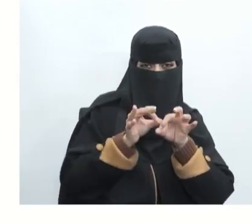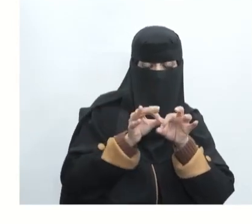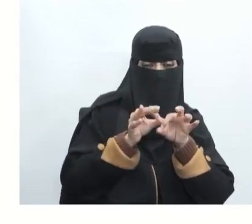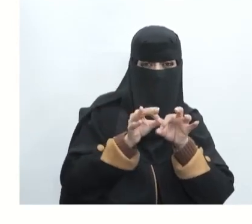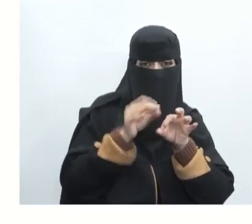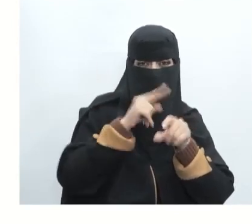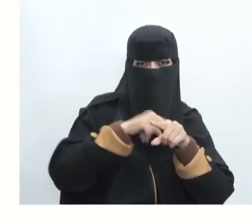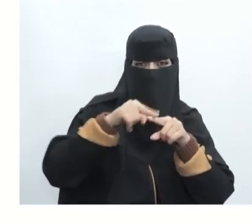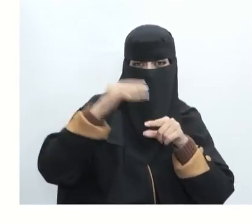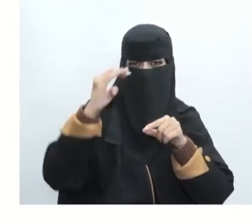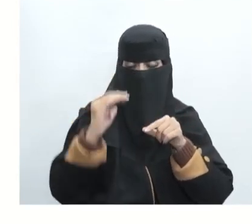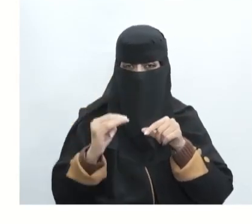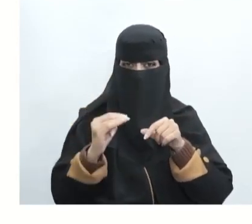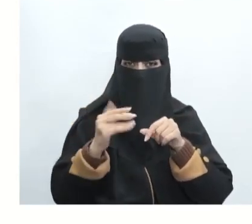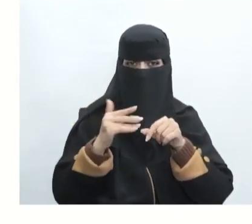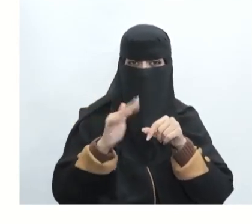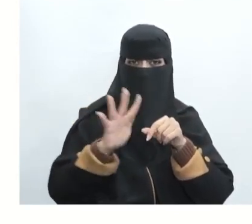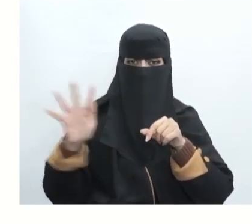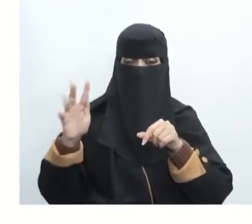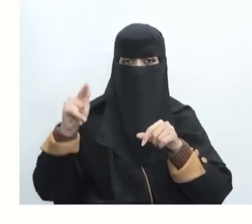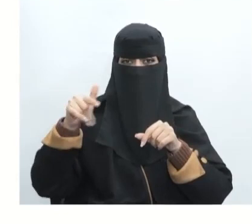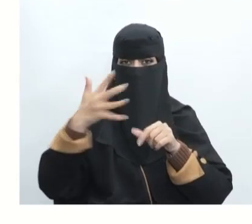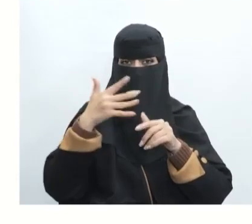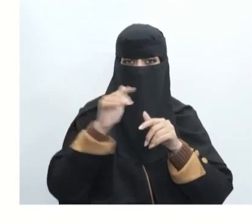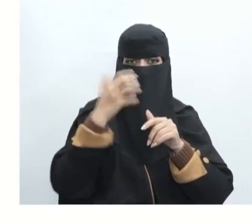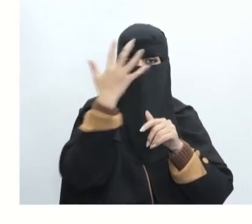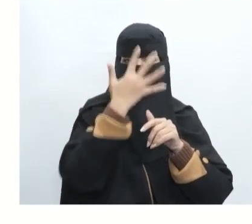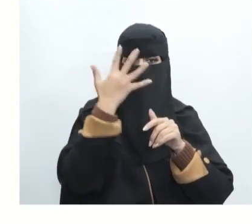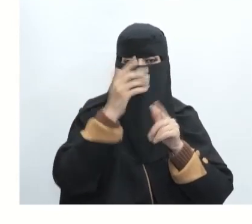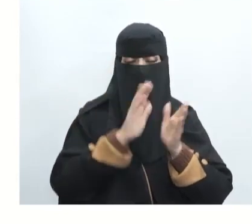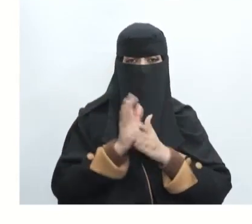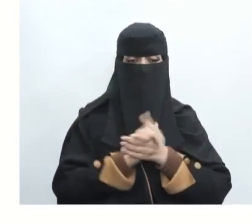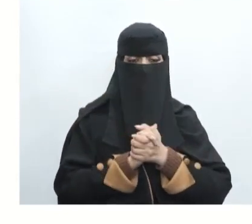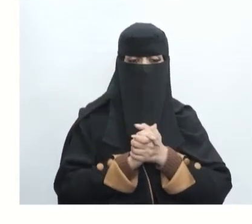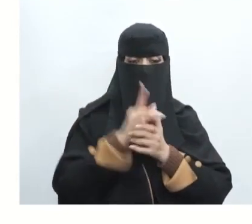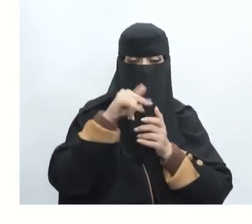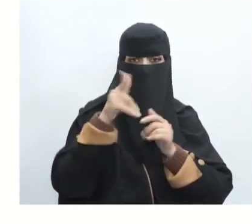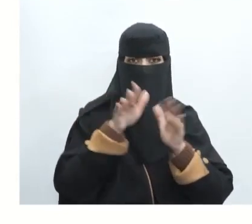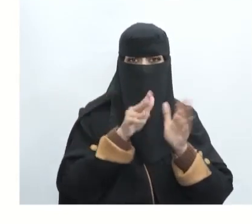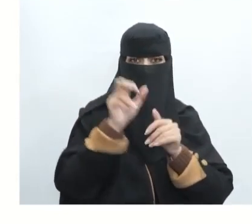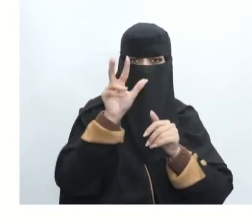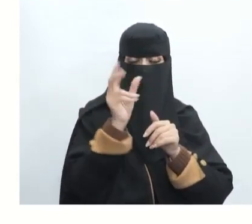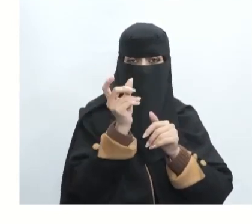الى جنوب شرق القاره الافريقيه النيجر